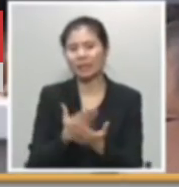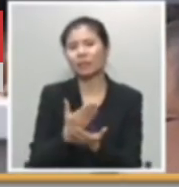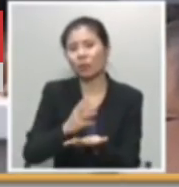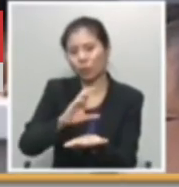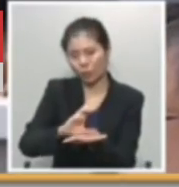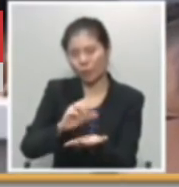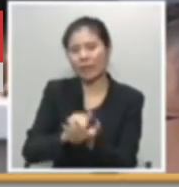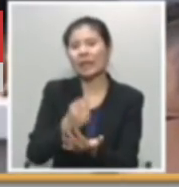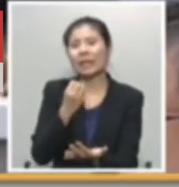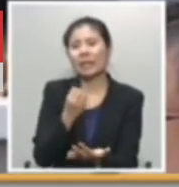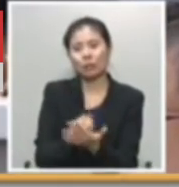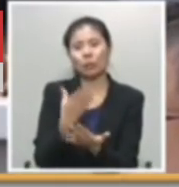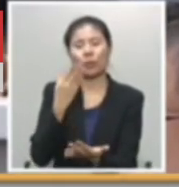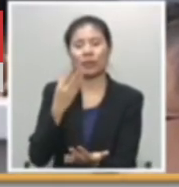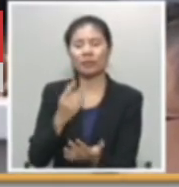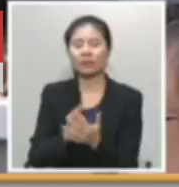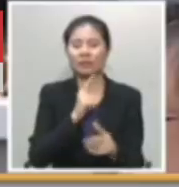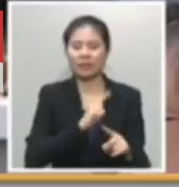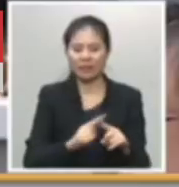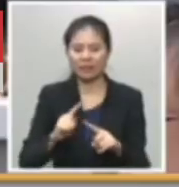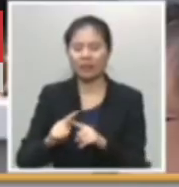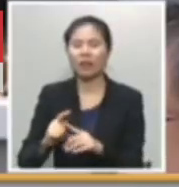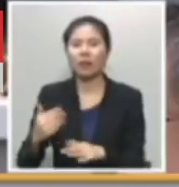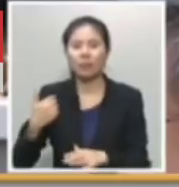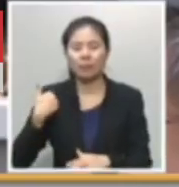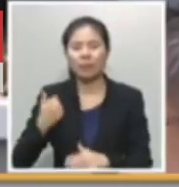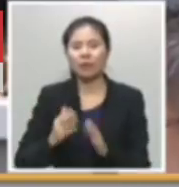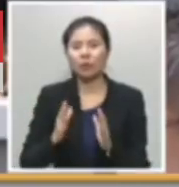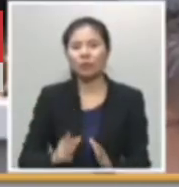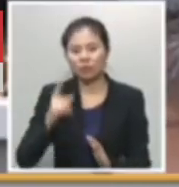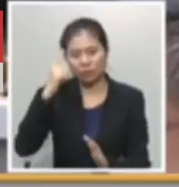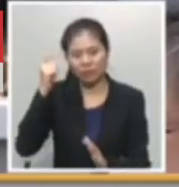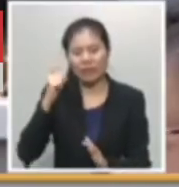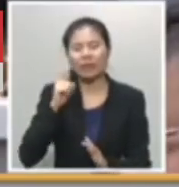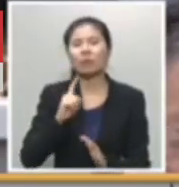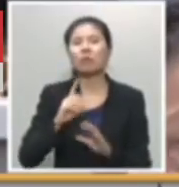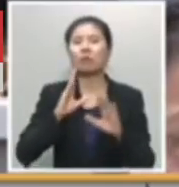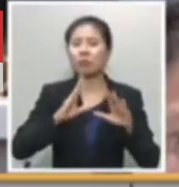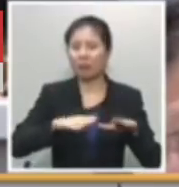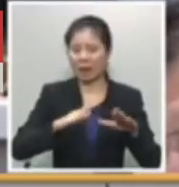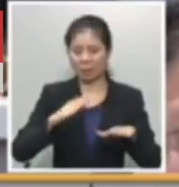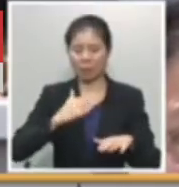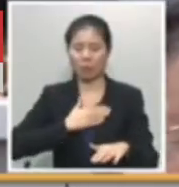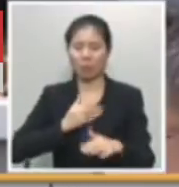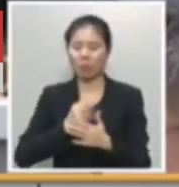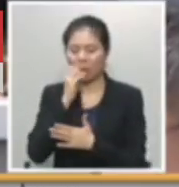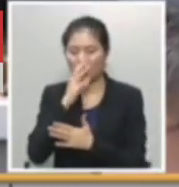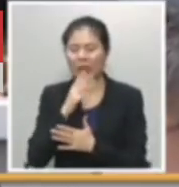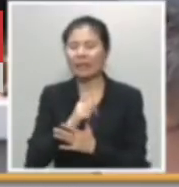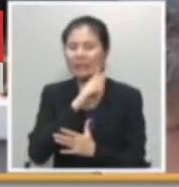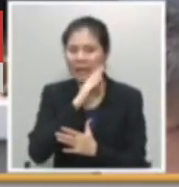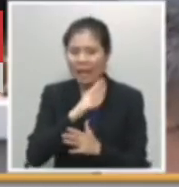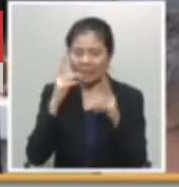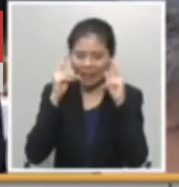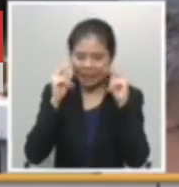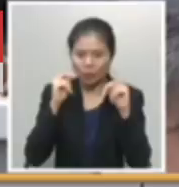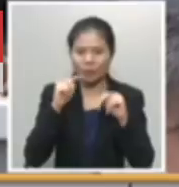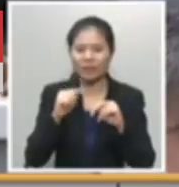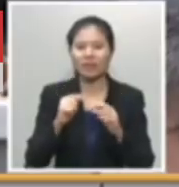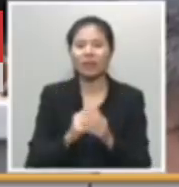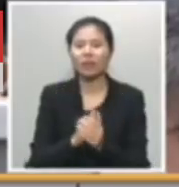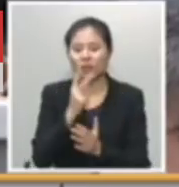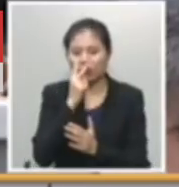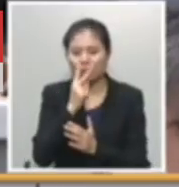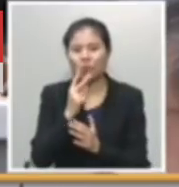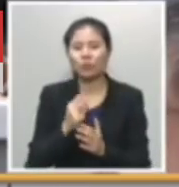างเนียนๆเลยนะครับมีคนสงสัยนะครับเขาถามฝากผมมาเขาบอกว่าเออท่านนายกนี่นะดูท่าทาง